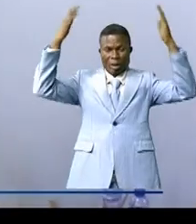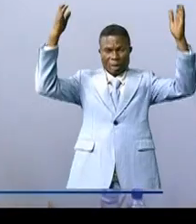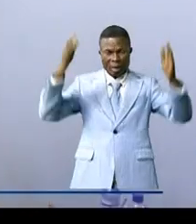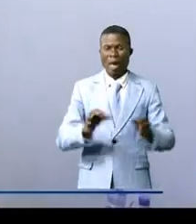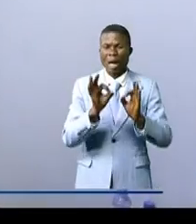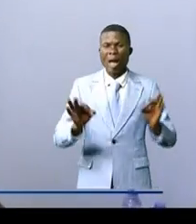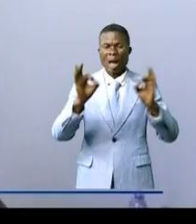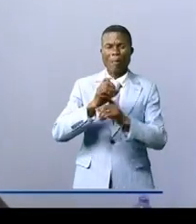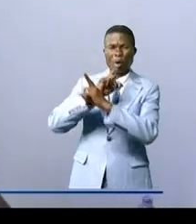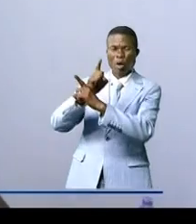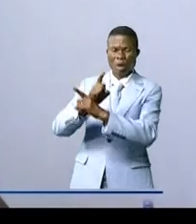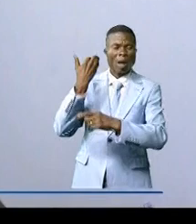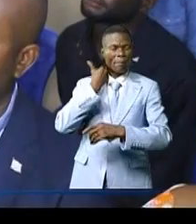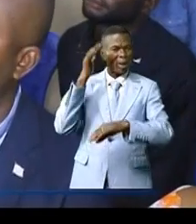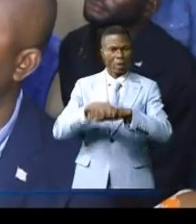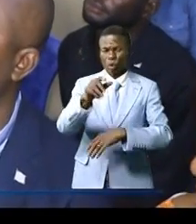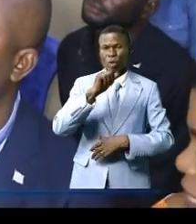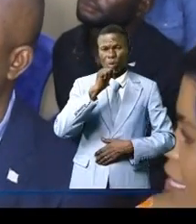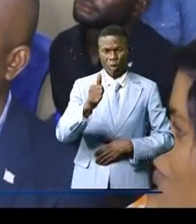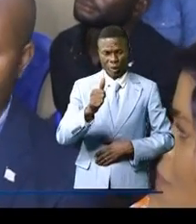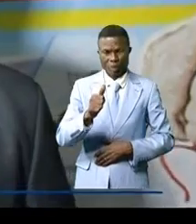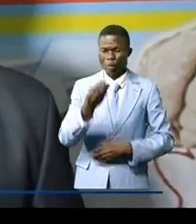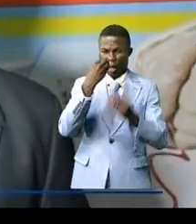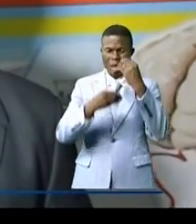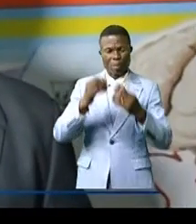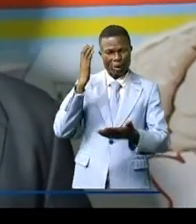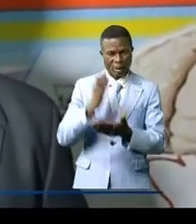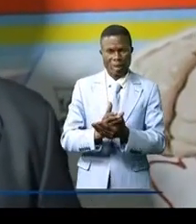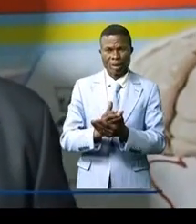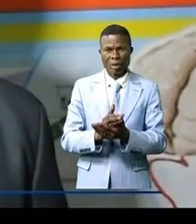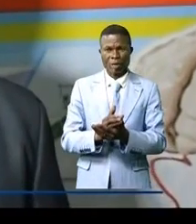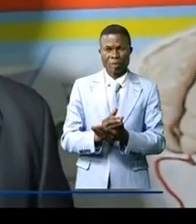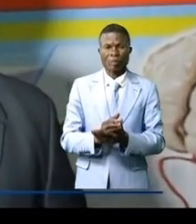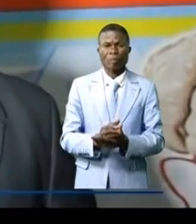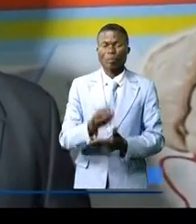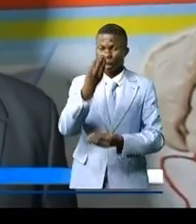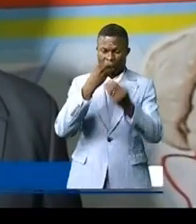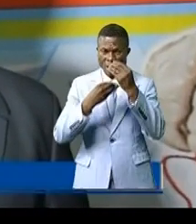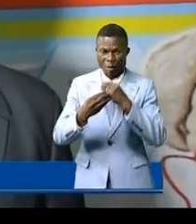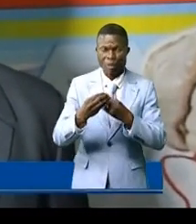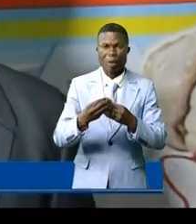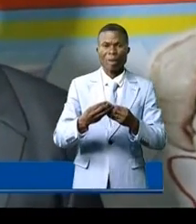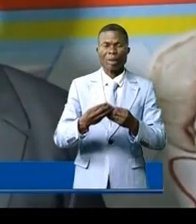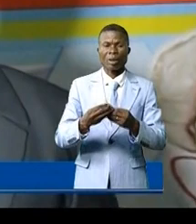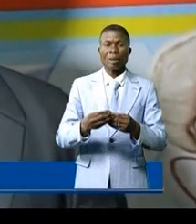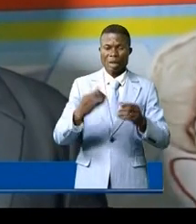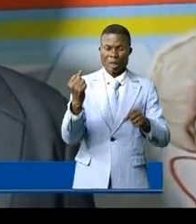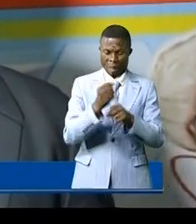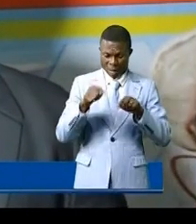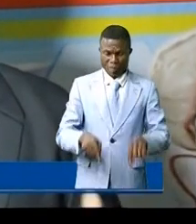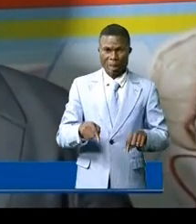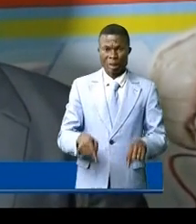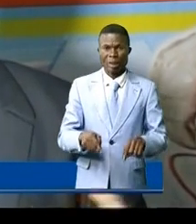une prévention contre cette maladie et la malnutrition. Il faut manger les aliments qui sont produits chez nous. Nous devons